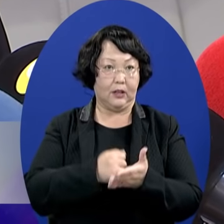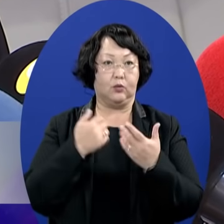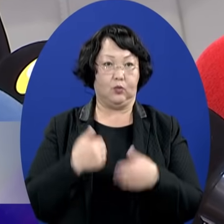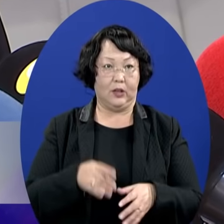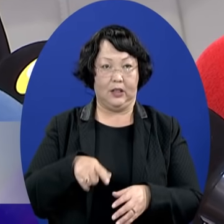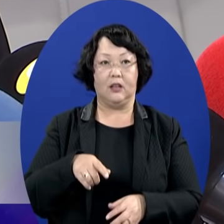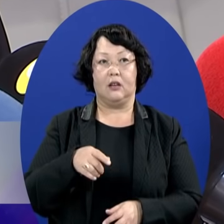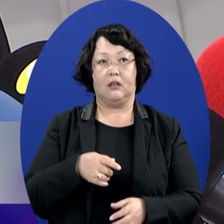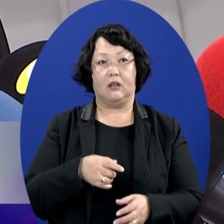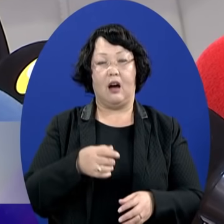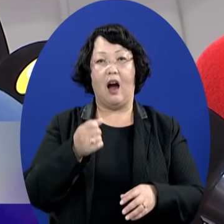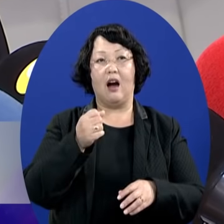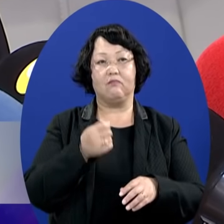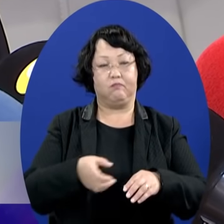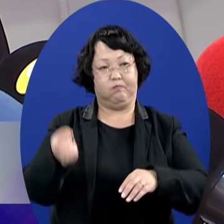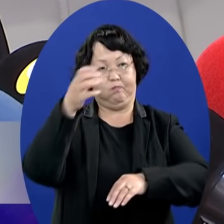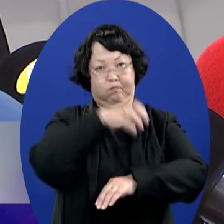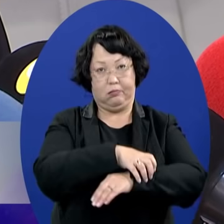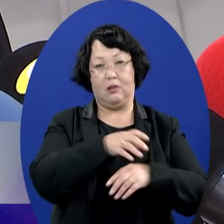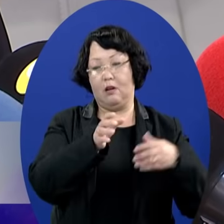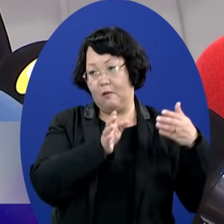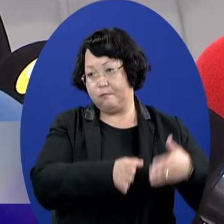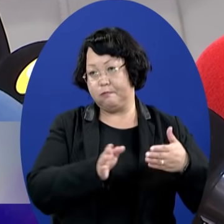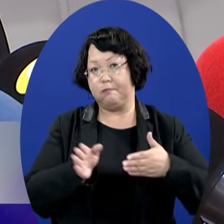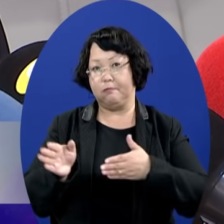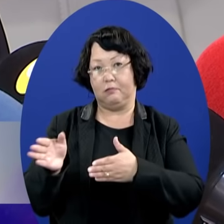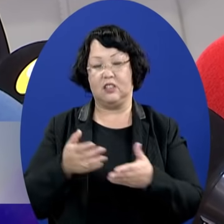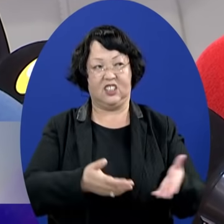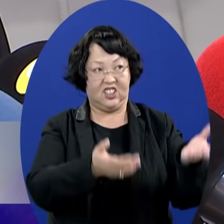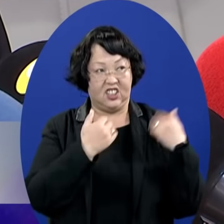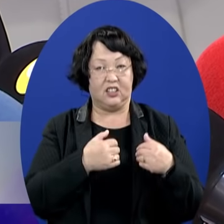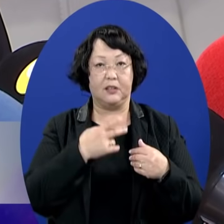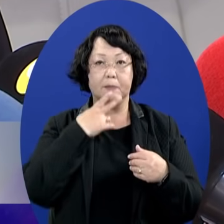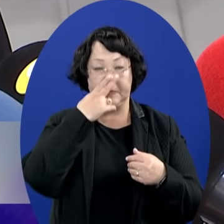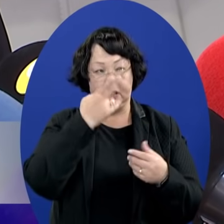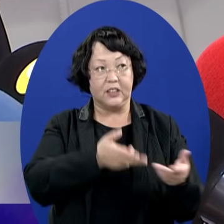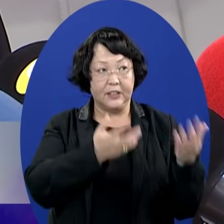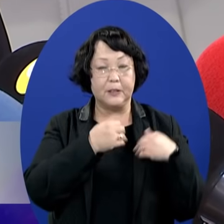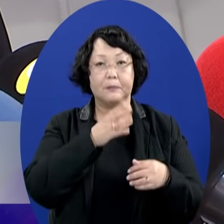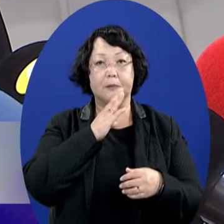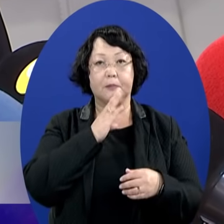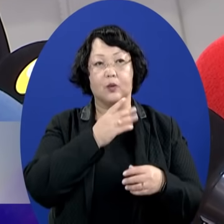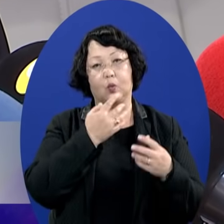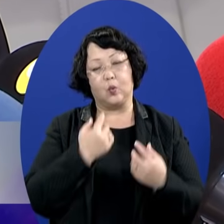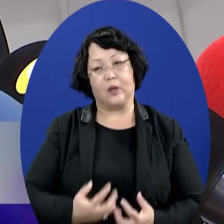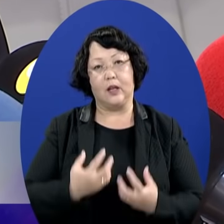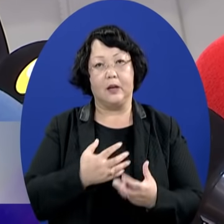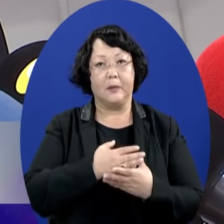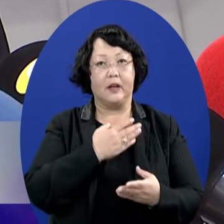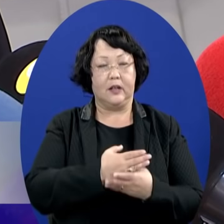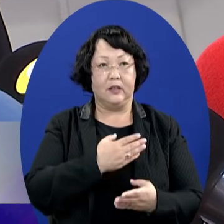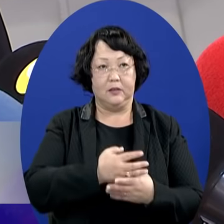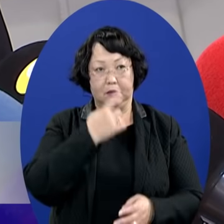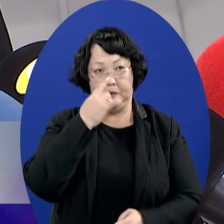тэндээс ашигтгал хүлээж байгаа асуудал. Тийм учраас төмөр зам дээр биднес олон одоо тусын дэмжиг хүсэж хятад ард улсд байж байгаа манай одоо элчин сайд болон бүх